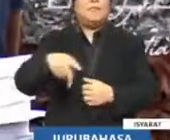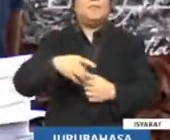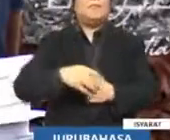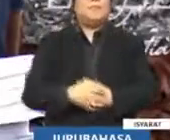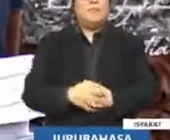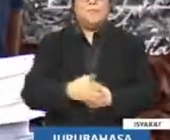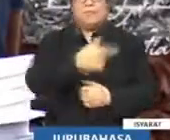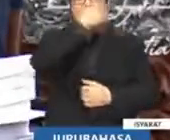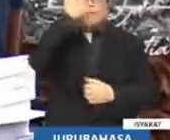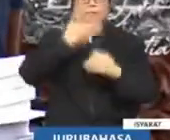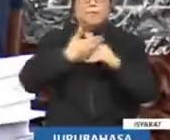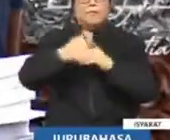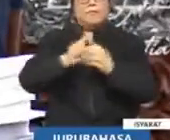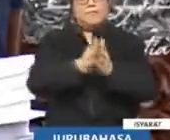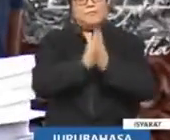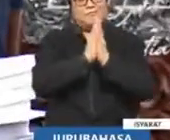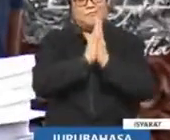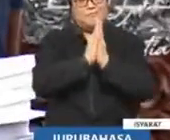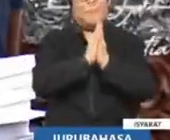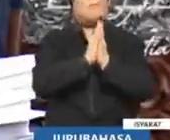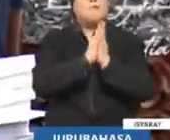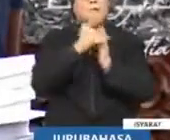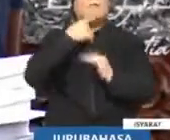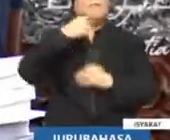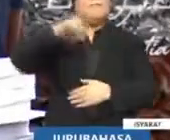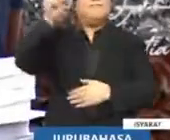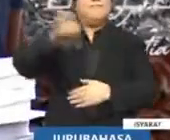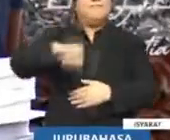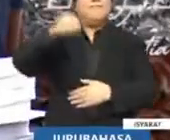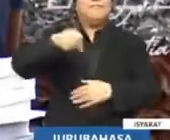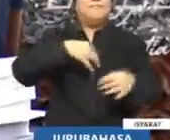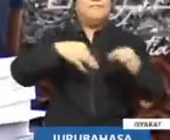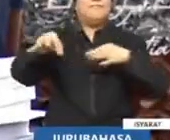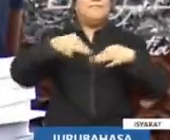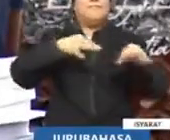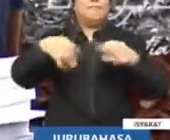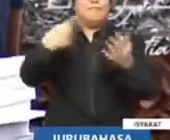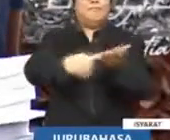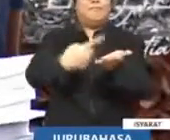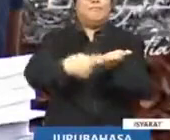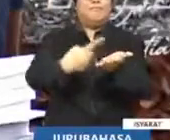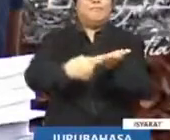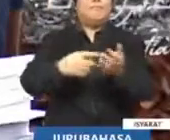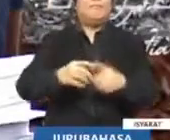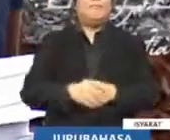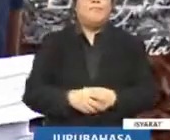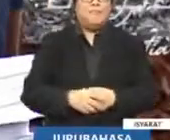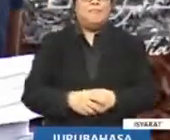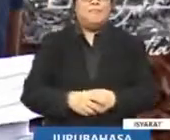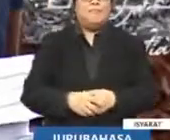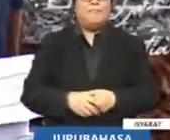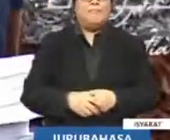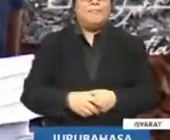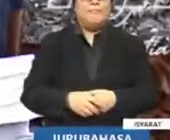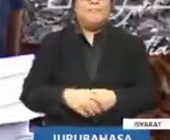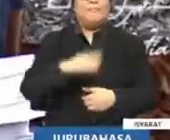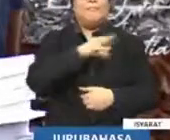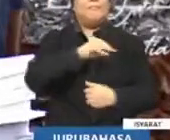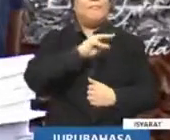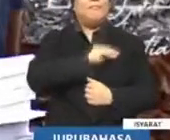kerana selepas dirayu temanan Spike telah membenarkan penerangan itu juga dibahas kan dana